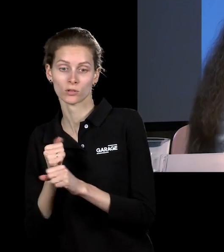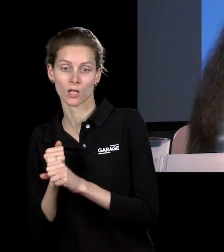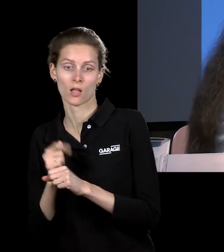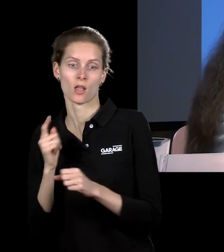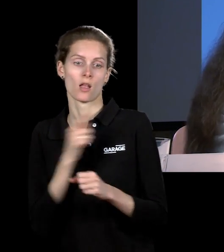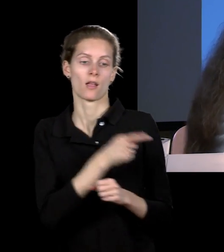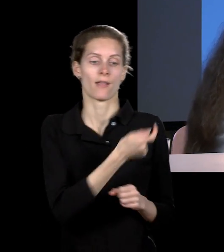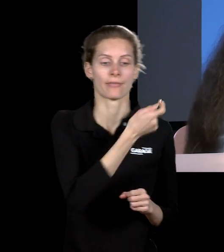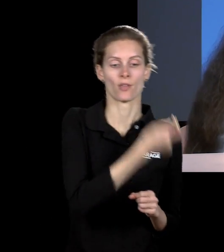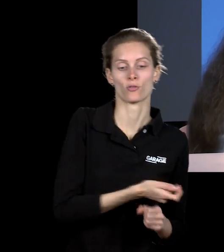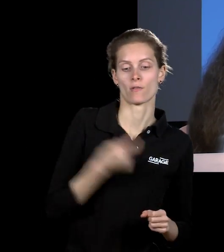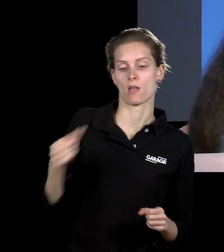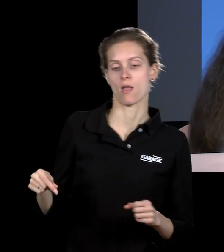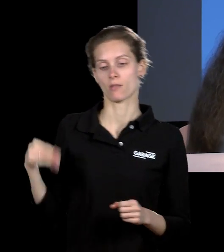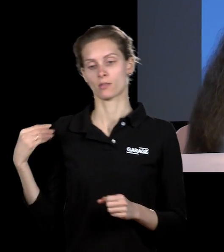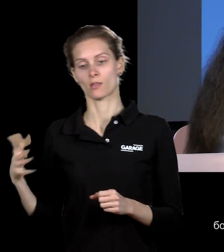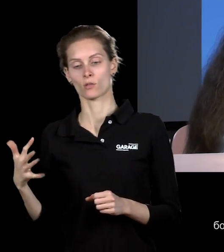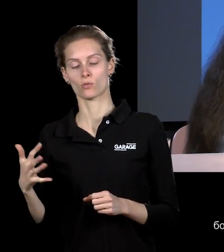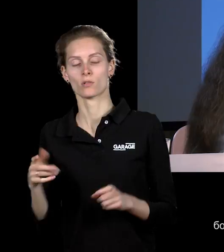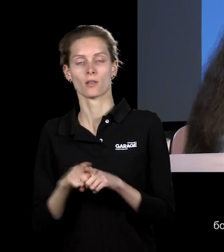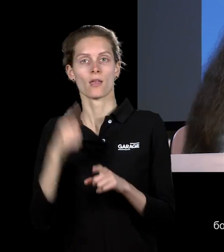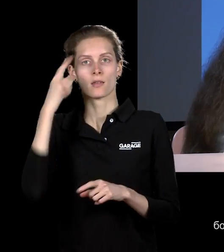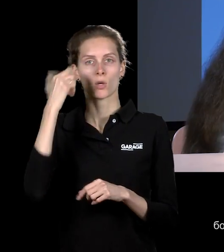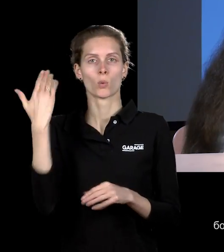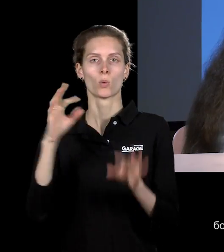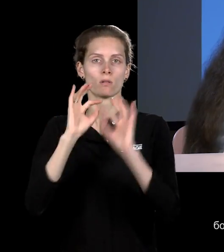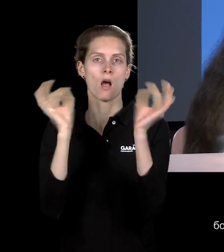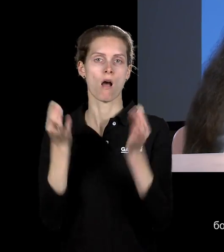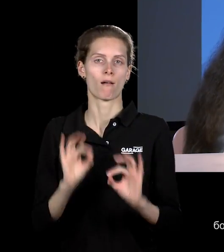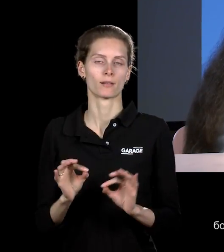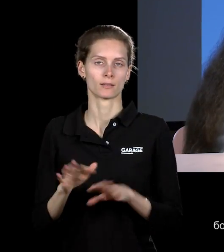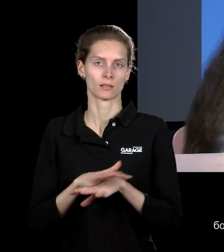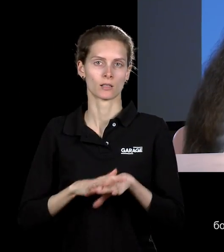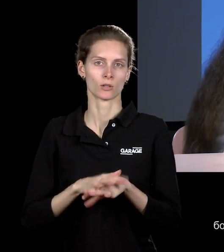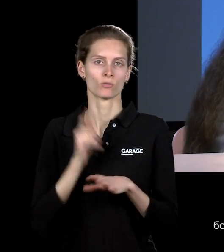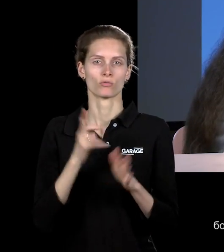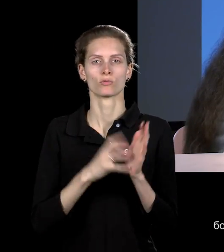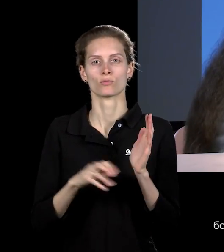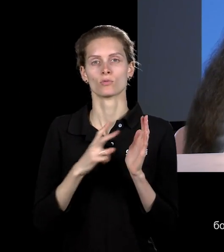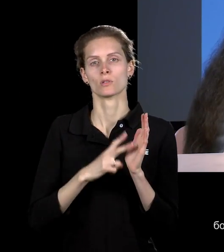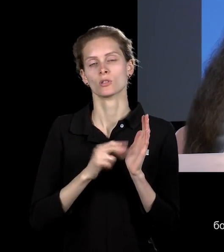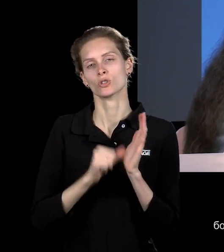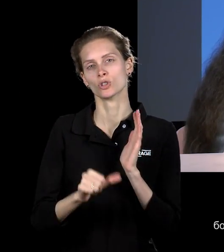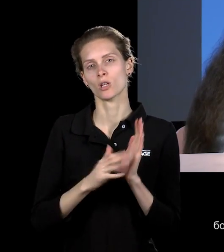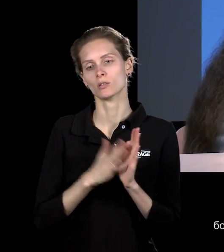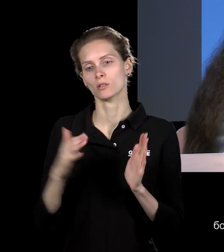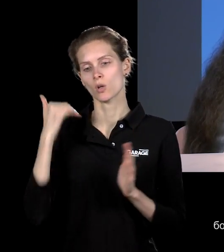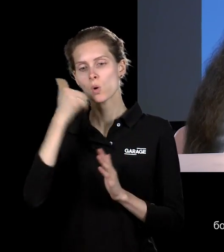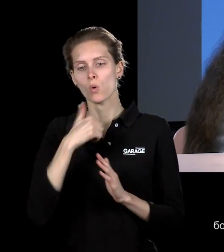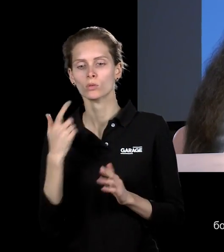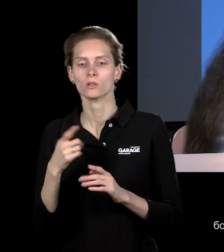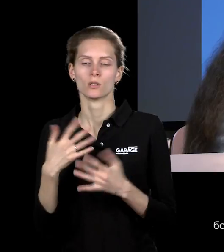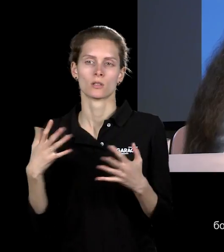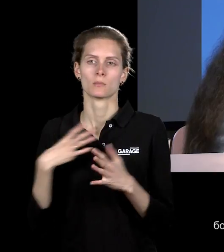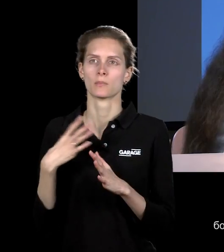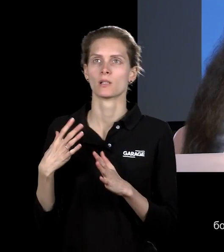и произведения искусства, и, ну, естественно, идеи арт-рынка, с которым в 60-е годы художники всячески боролись и бросали ему